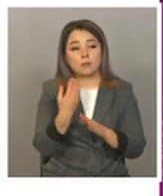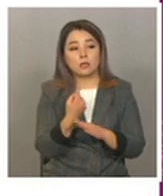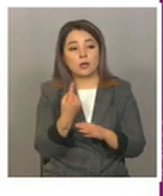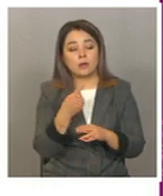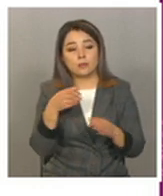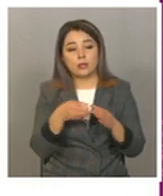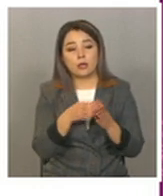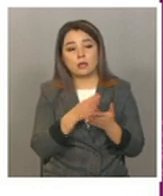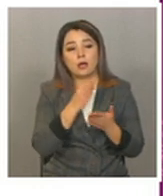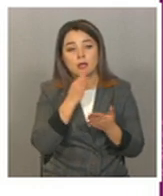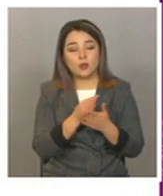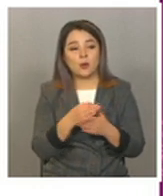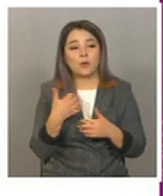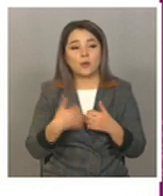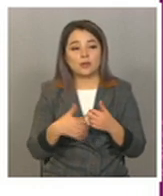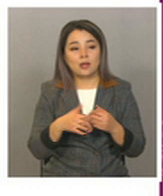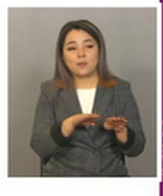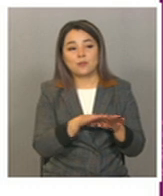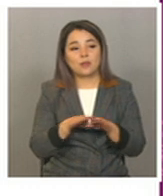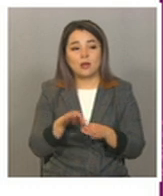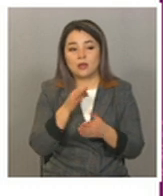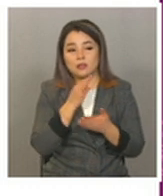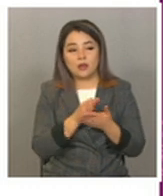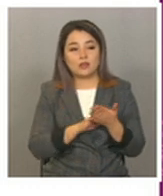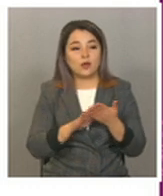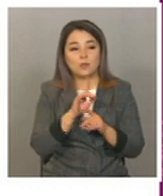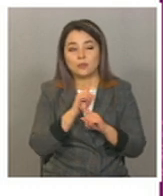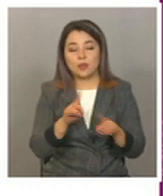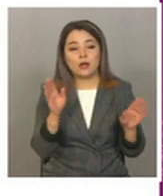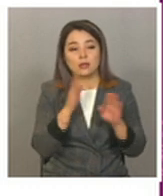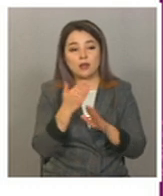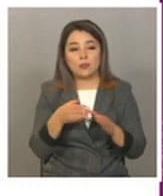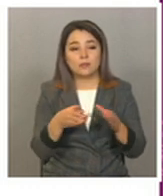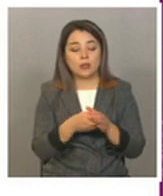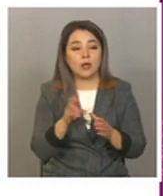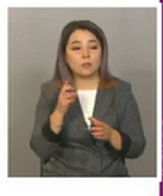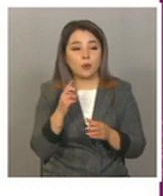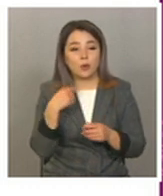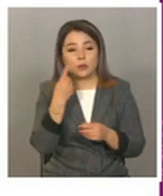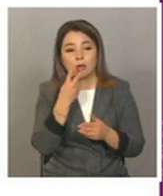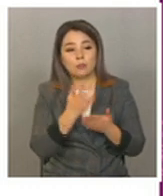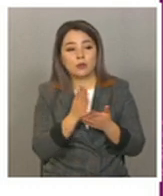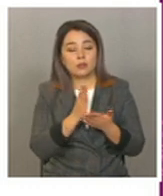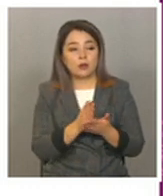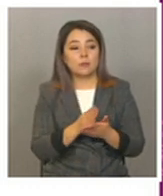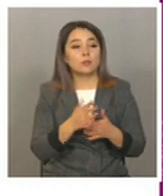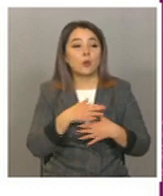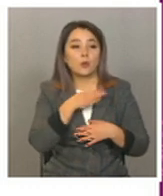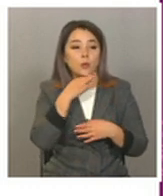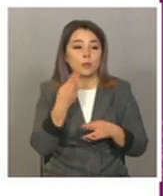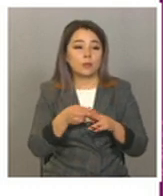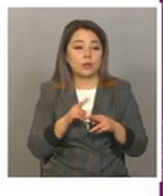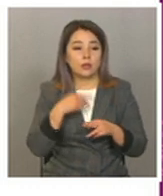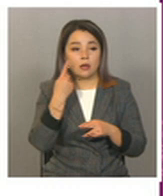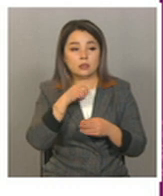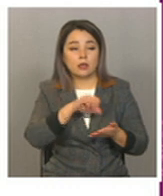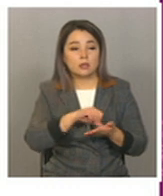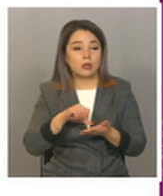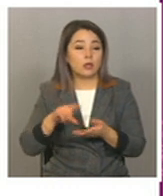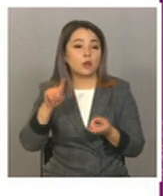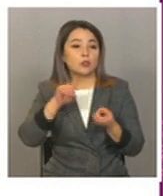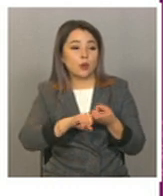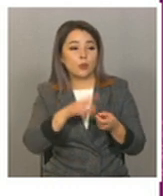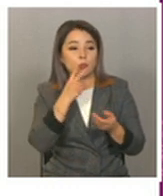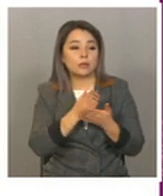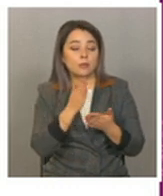мекен орталары болмайды. Табиғатта жануарлардың биоалуан түрлігі көптеген белгілерге тәуелді болады.